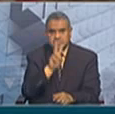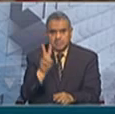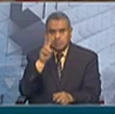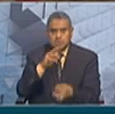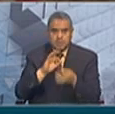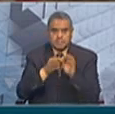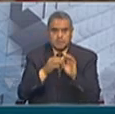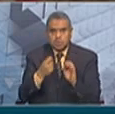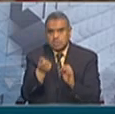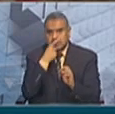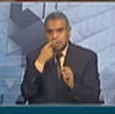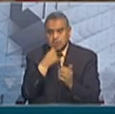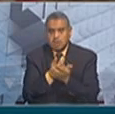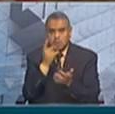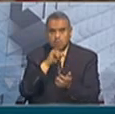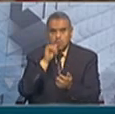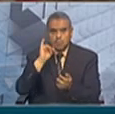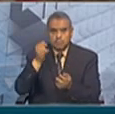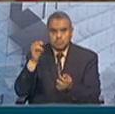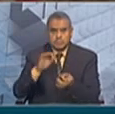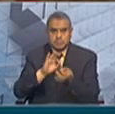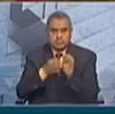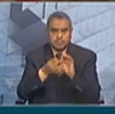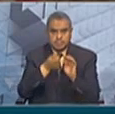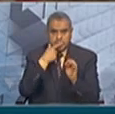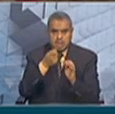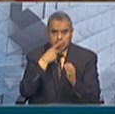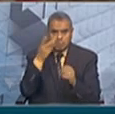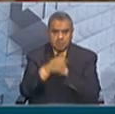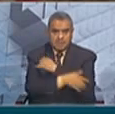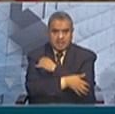و500 مليون جنيه لمساعدة الدول